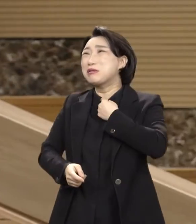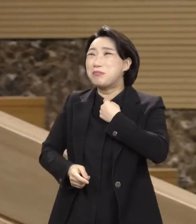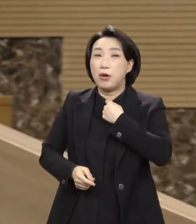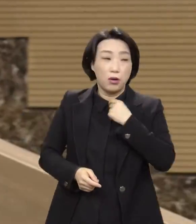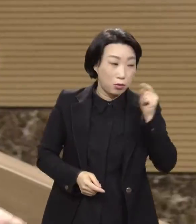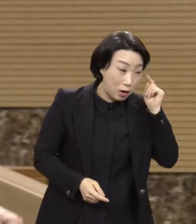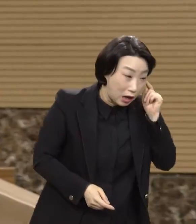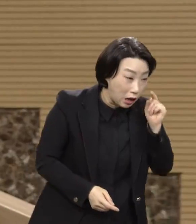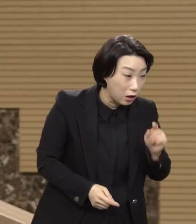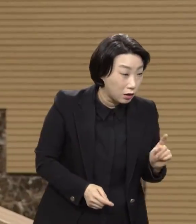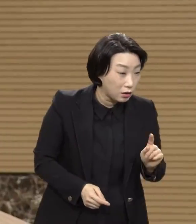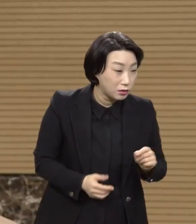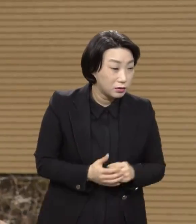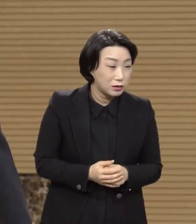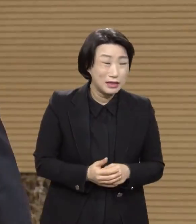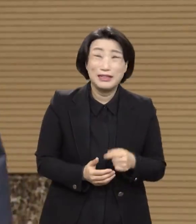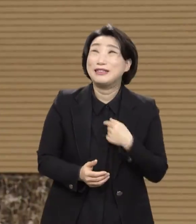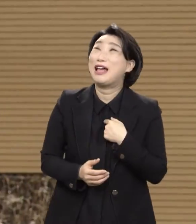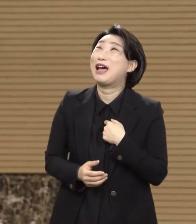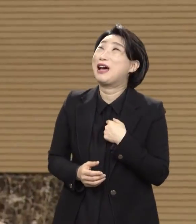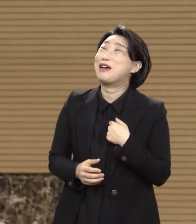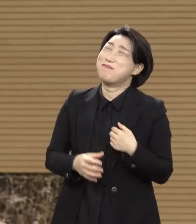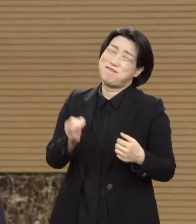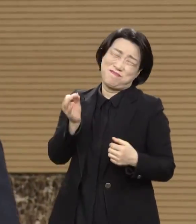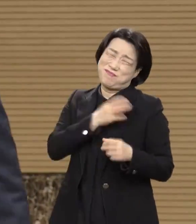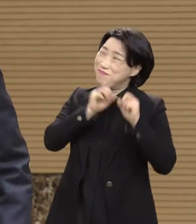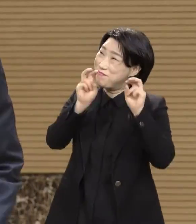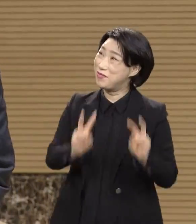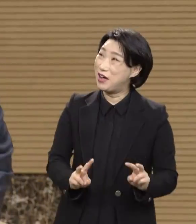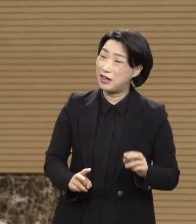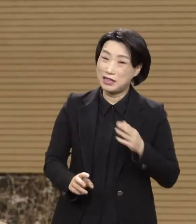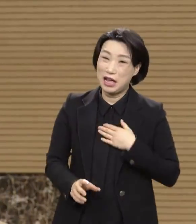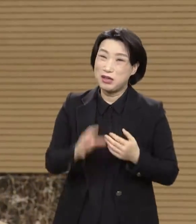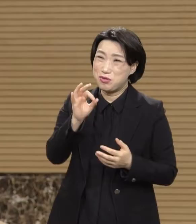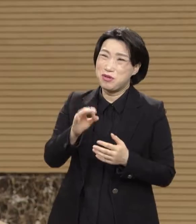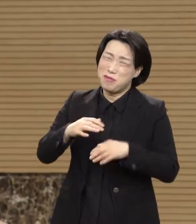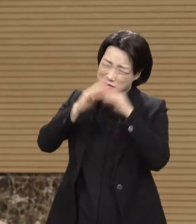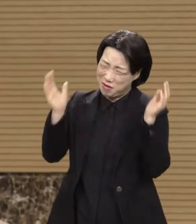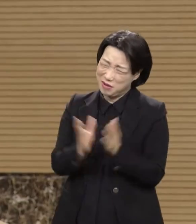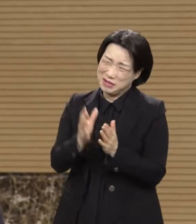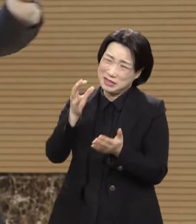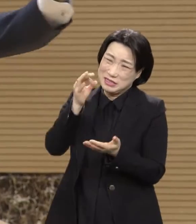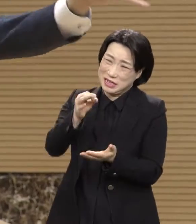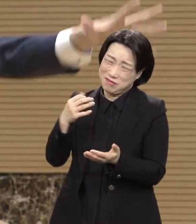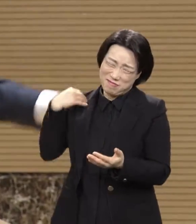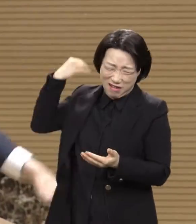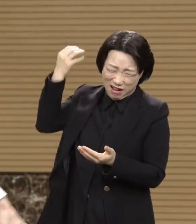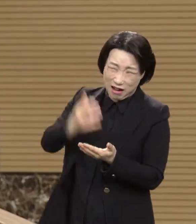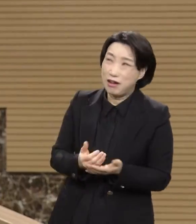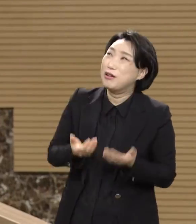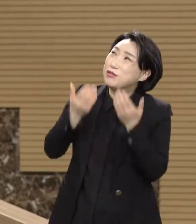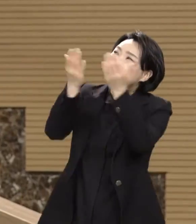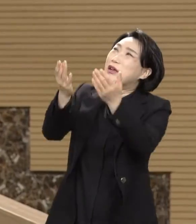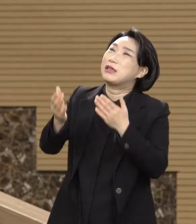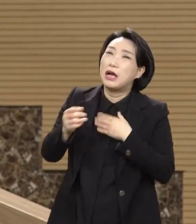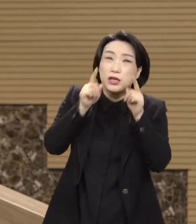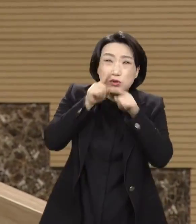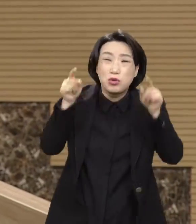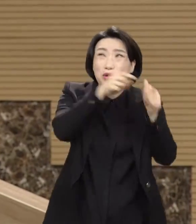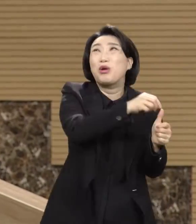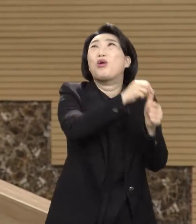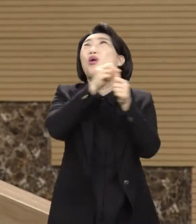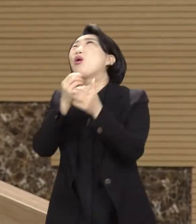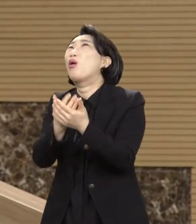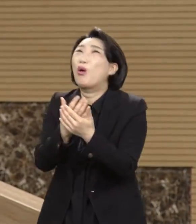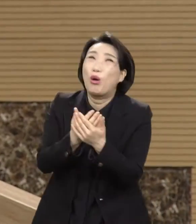왜? 내가 부자인데 돈은 얼마든지 있을 테니까 나 지금 지옥에서